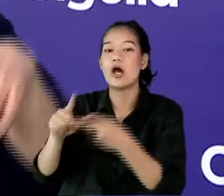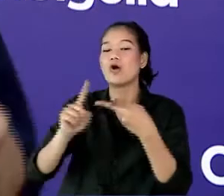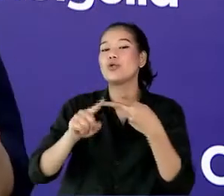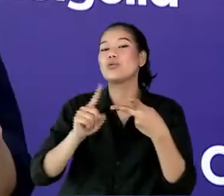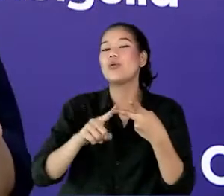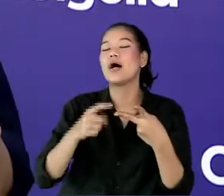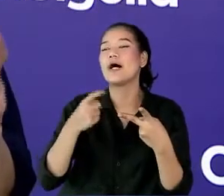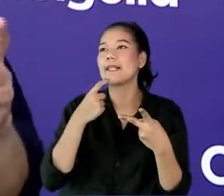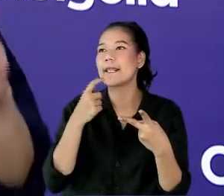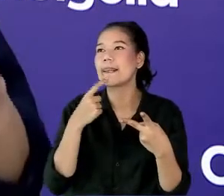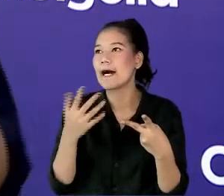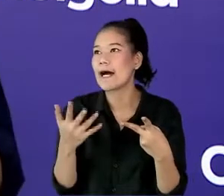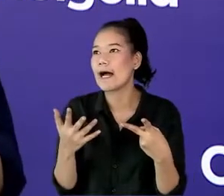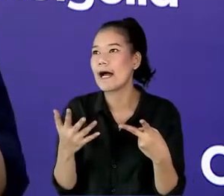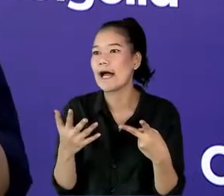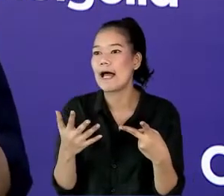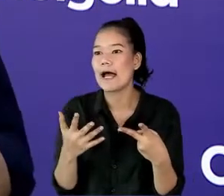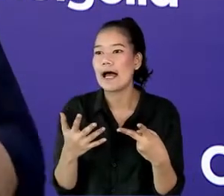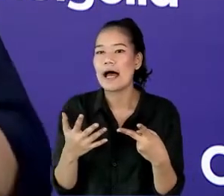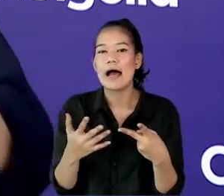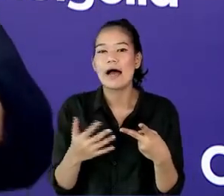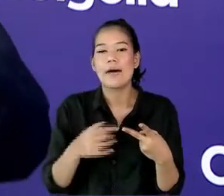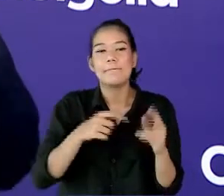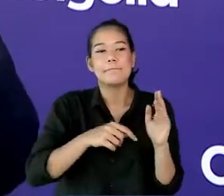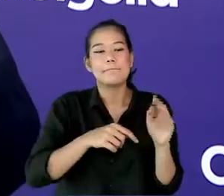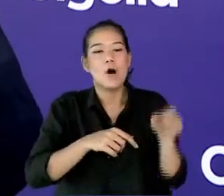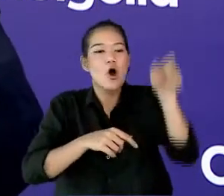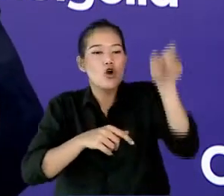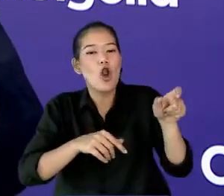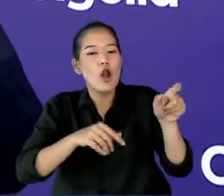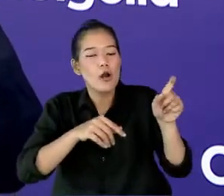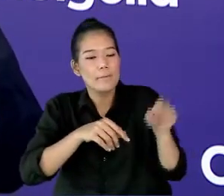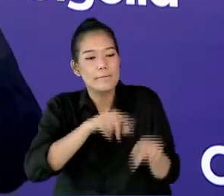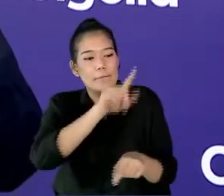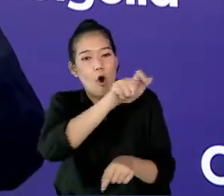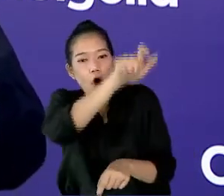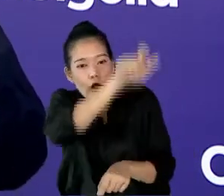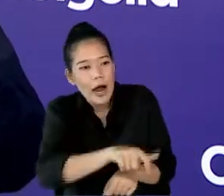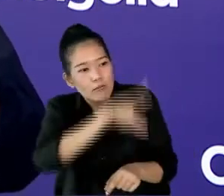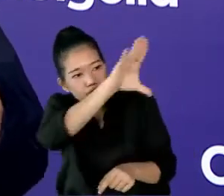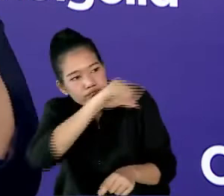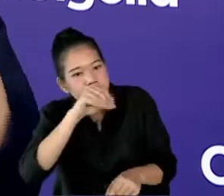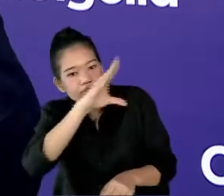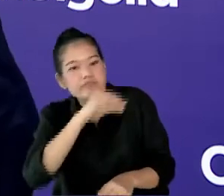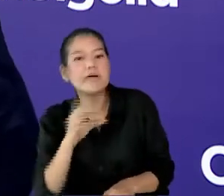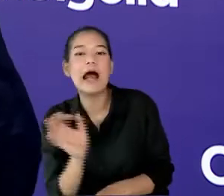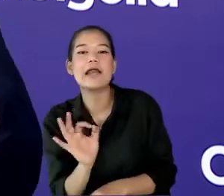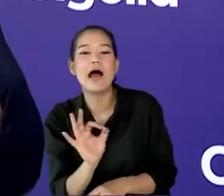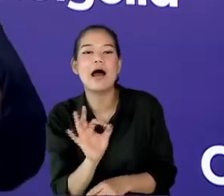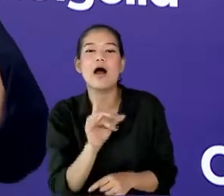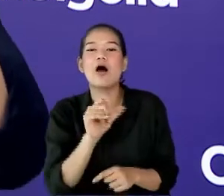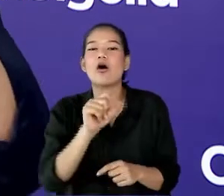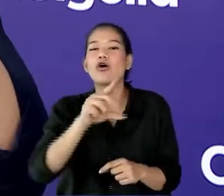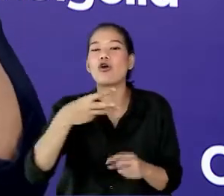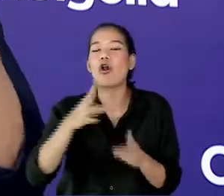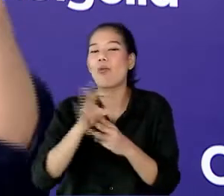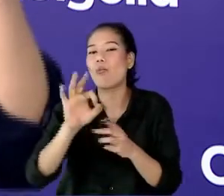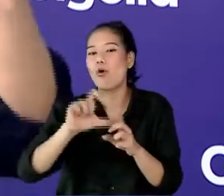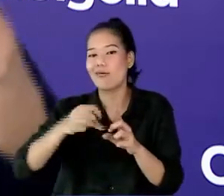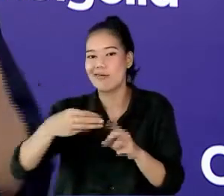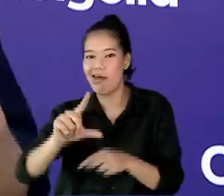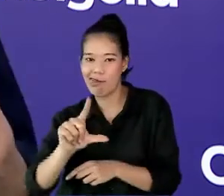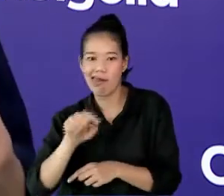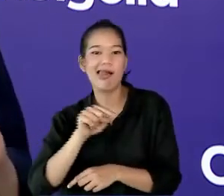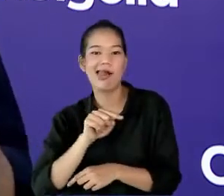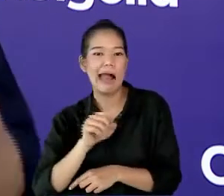adalah ketiadaan teladan. Ya. Nah ini makanya para artis ini sekarang menggunakan maskernya